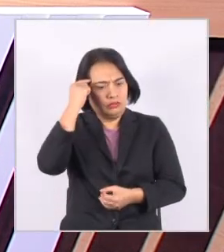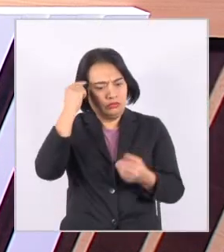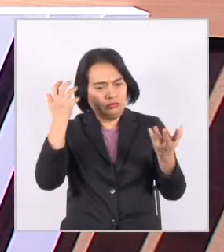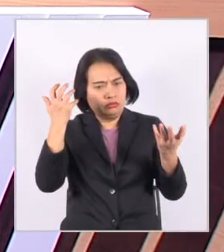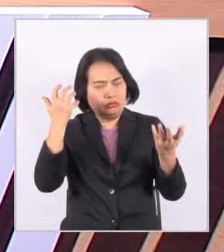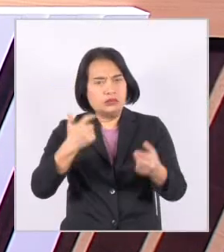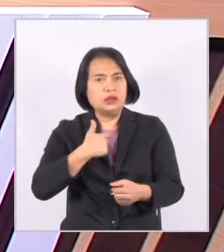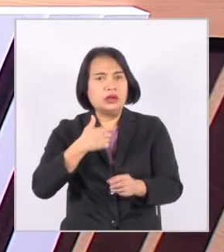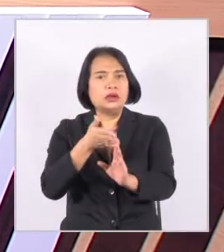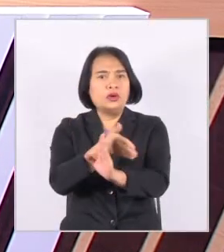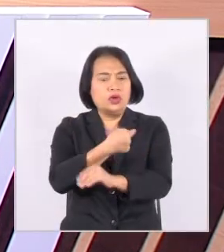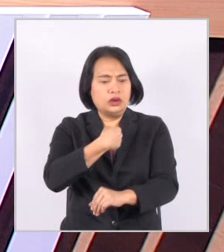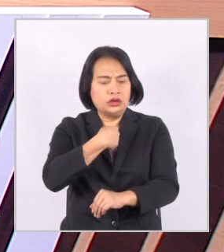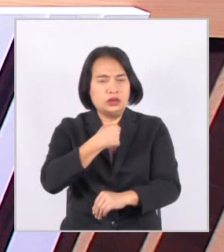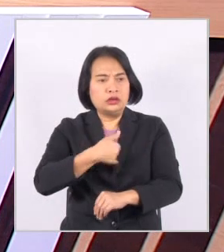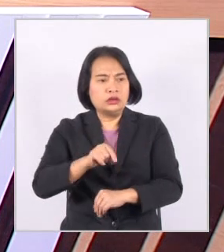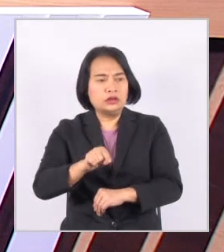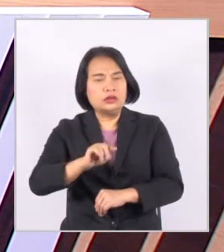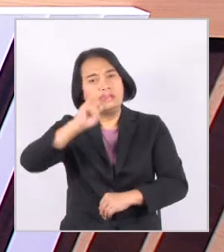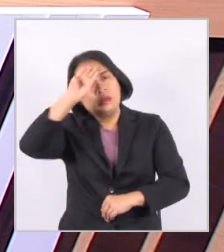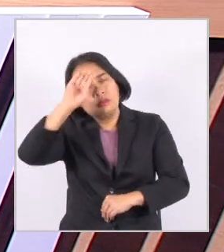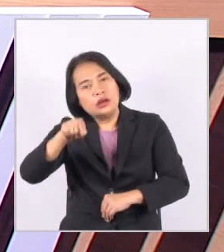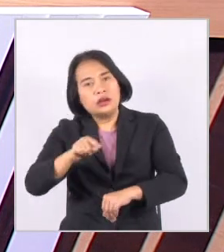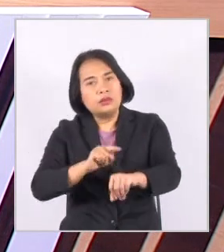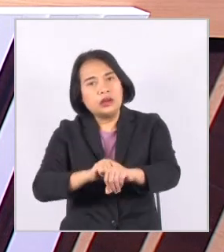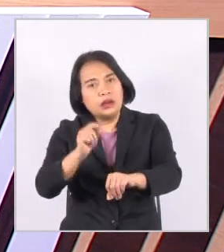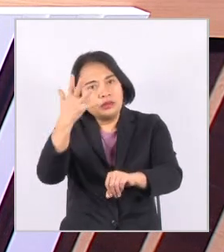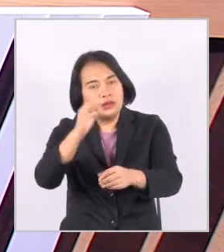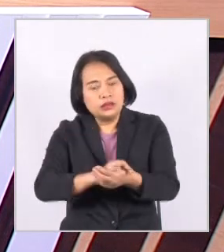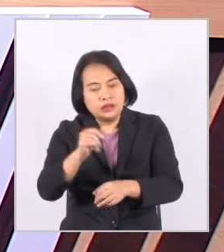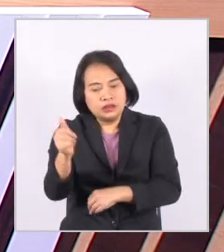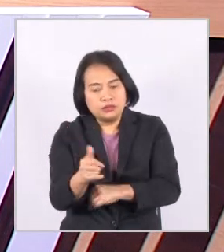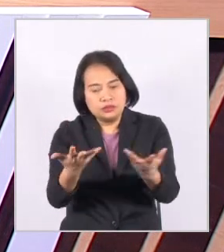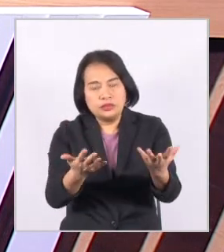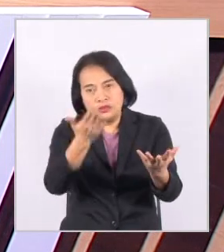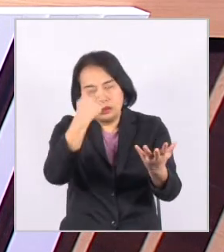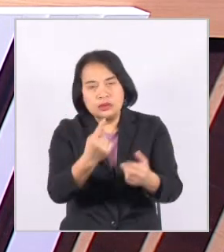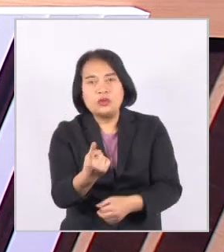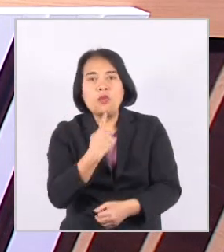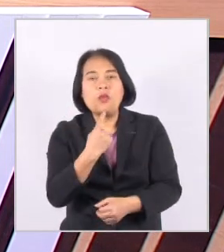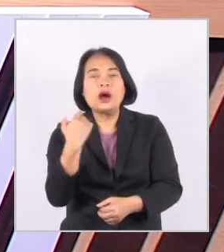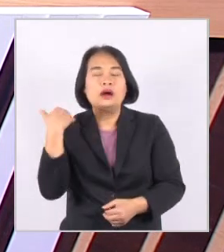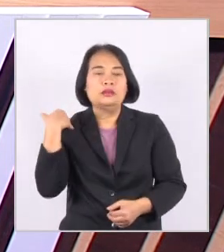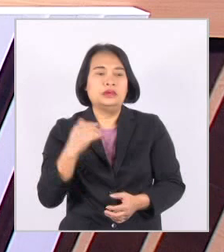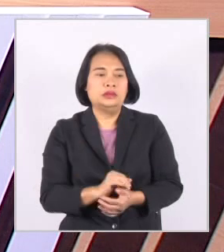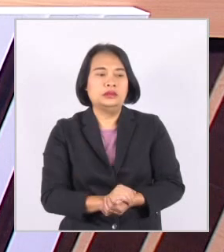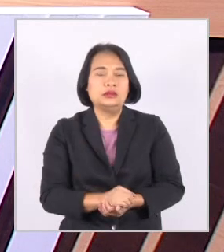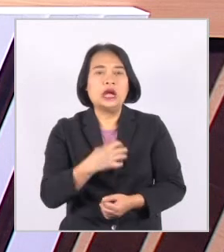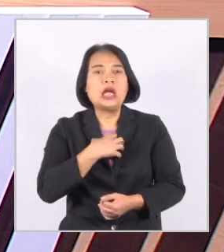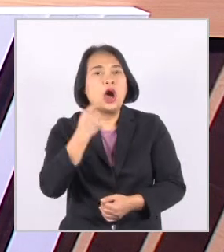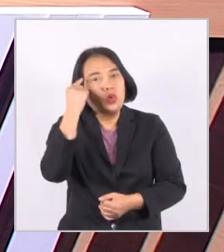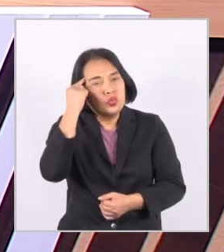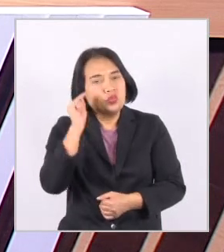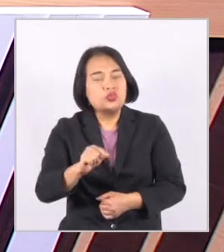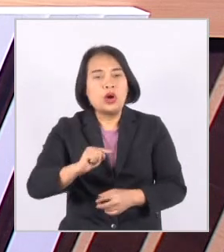ฉันฉันแค่ไม่สบายแล้วก็ไม่มีเวลาเลยไม่ได้มาทำไมถึงโดนดุโดนด่าแบบนั้นอยากรู้ว่าด้วยคำพูดลัก